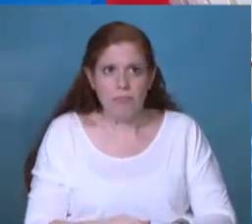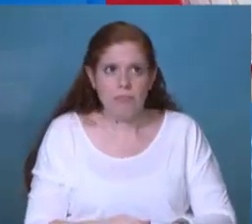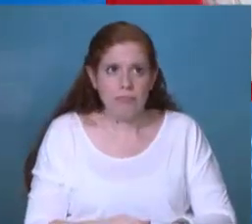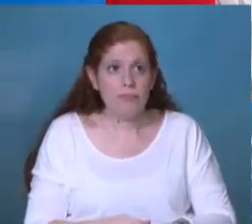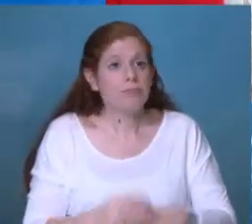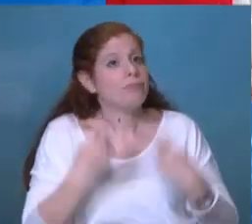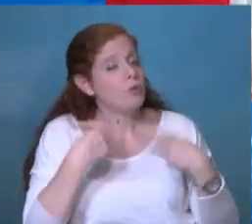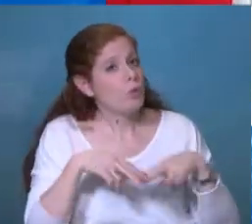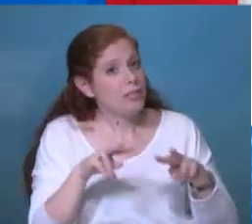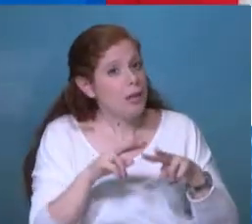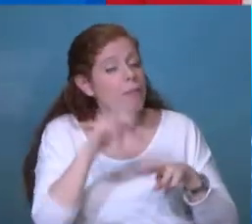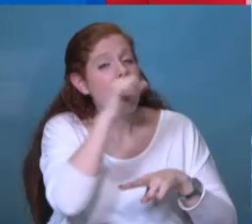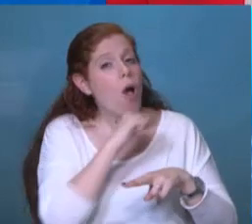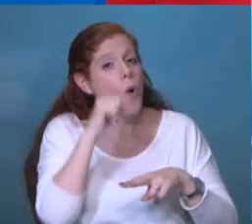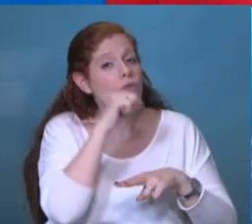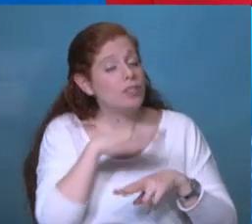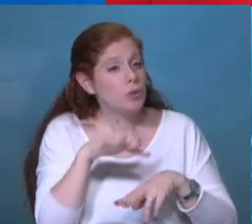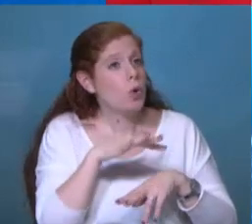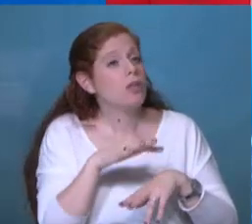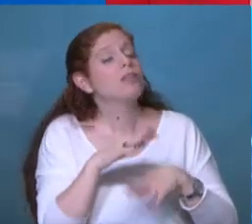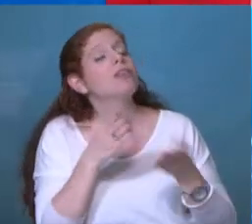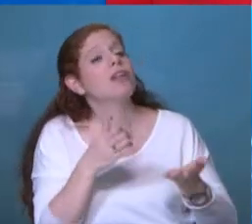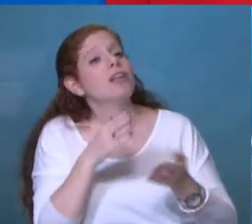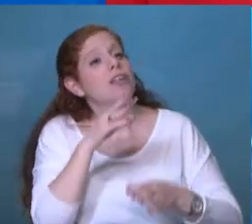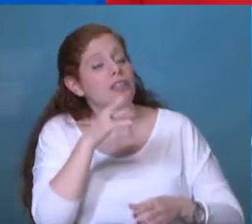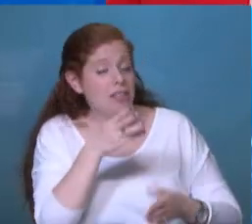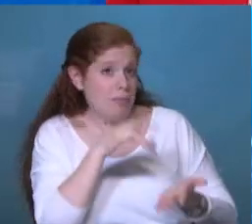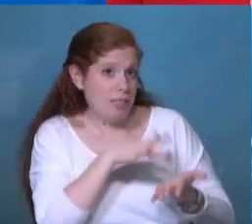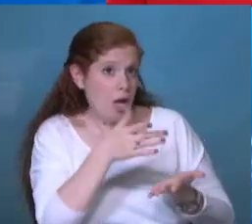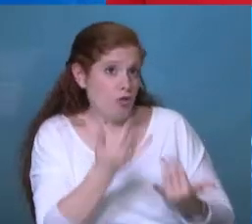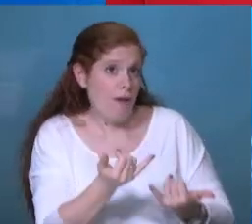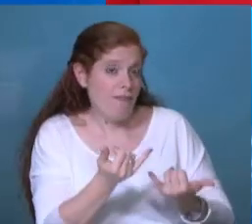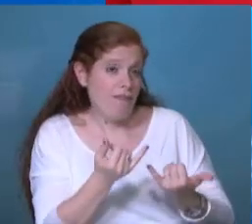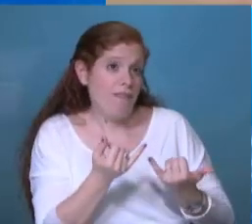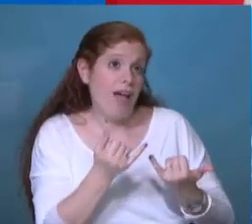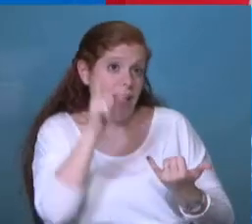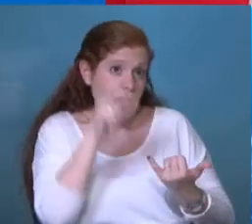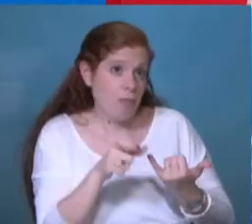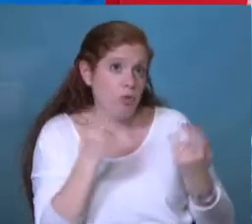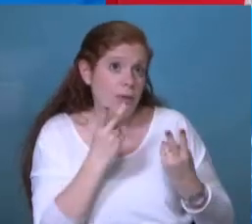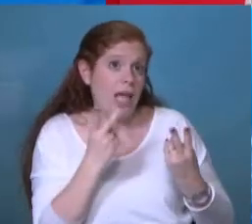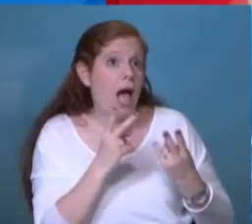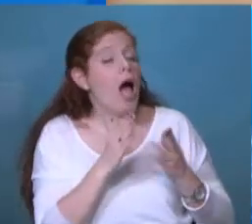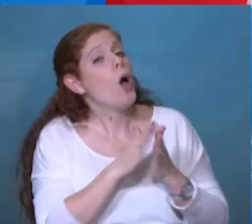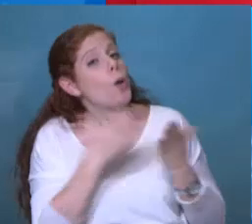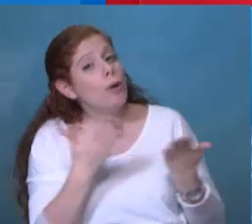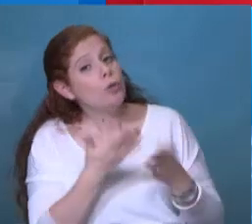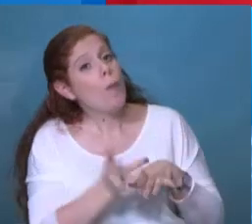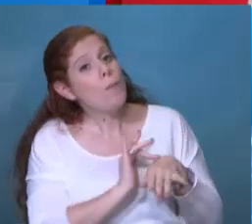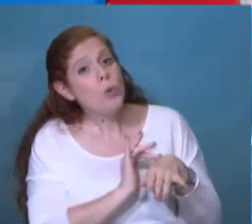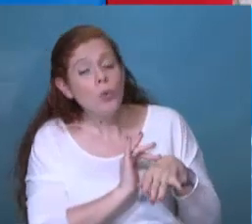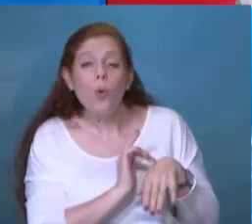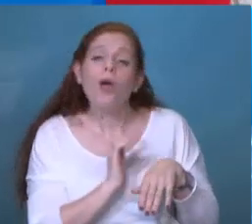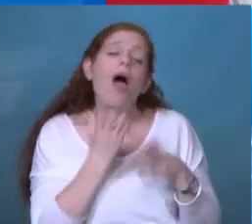חוזרים אל ענייני האירוויזיון, אלייך שני נחשוני, ונמצא איתך אדם שבטח היומן שלו פנוי, שעות השינה שלו